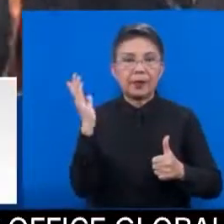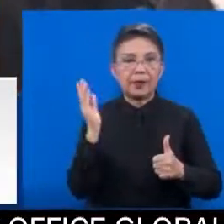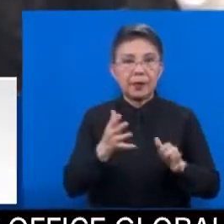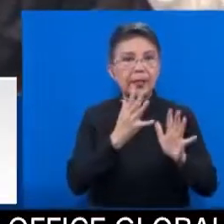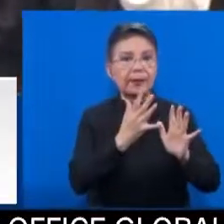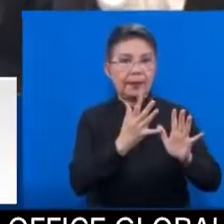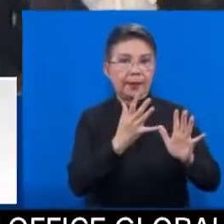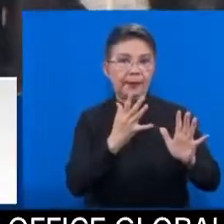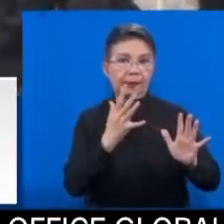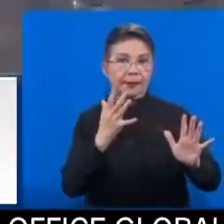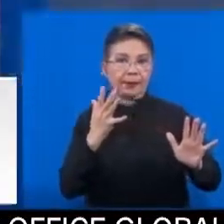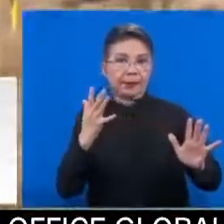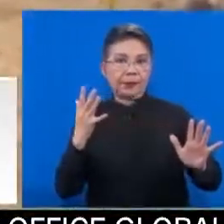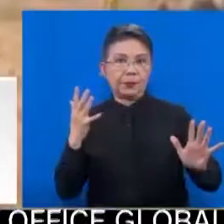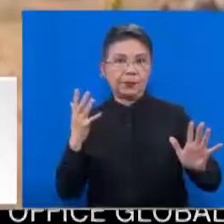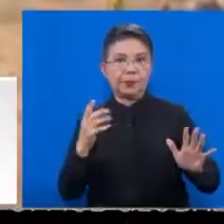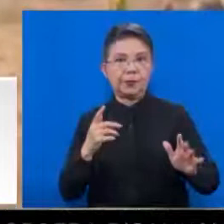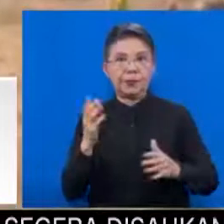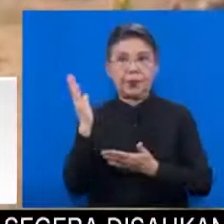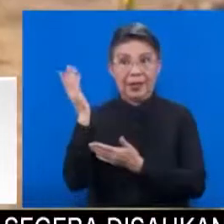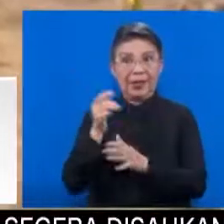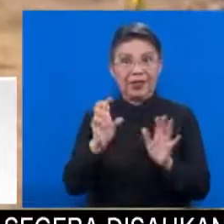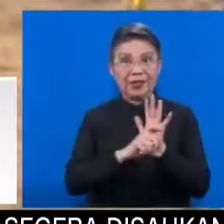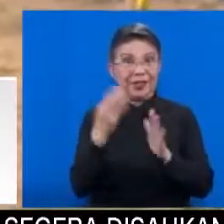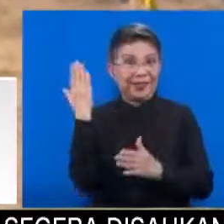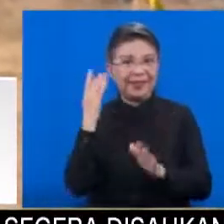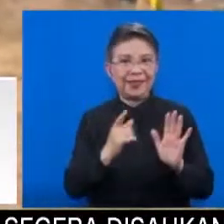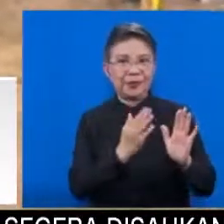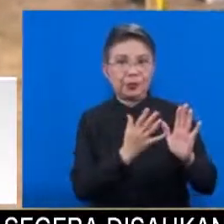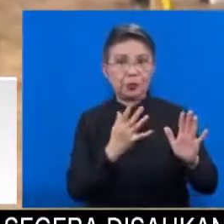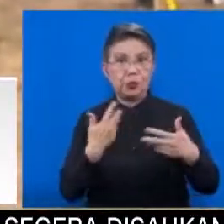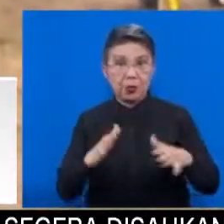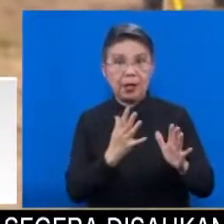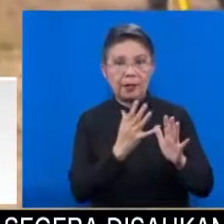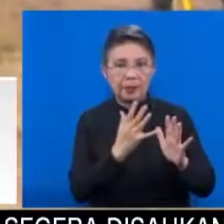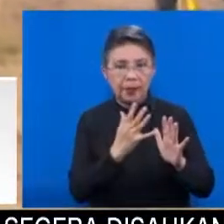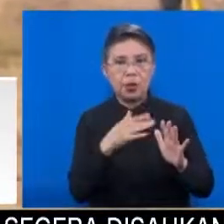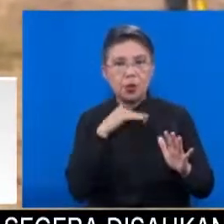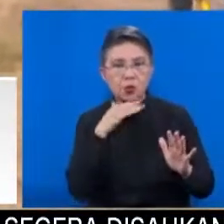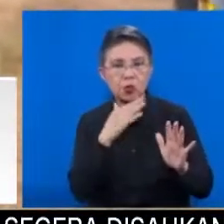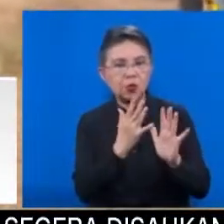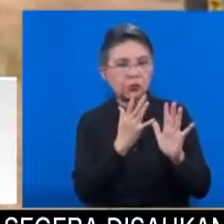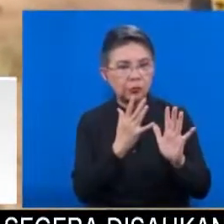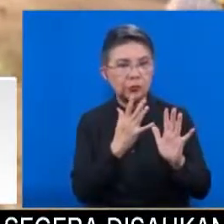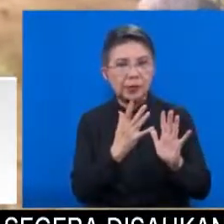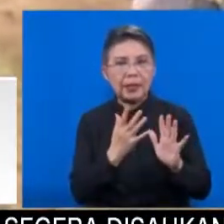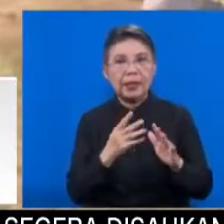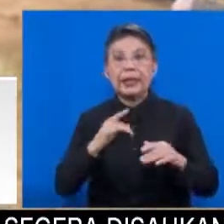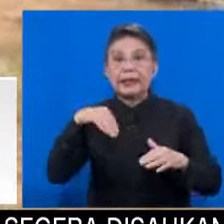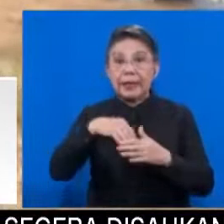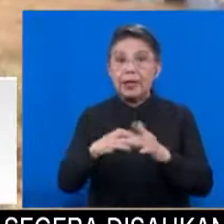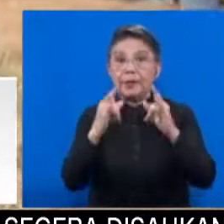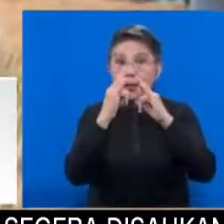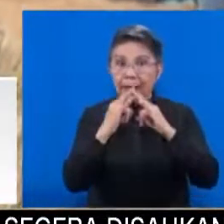antre di belakang saya. Kemudian setelah warga yang di dalam tenda